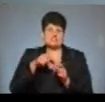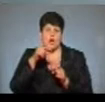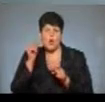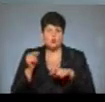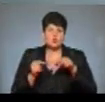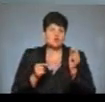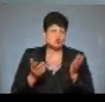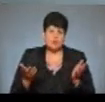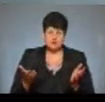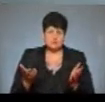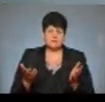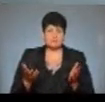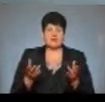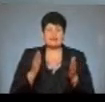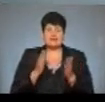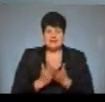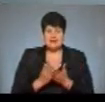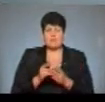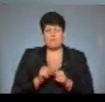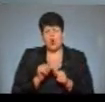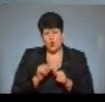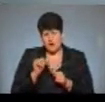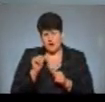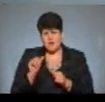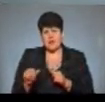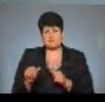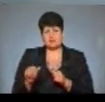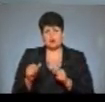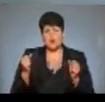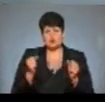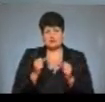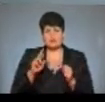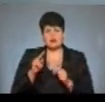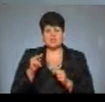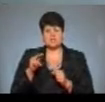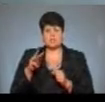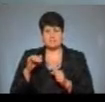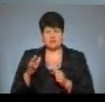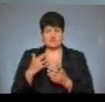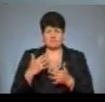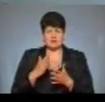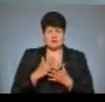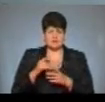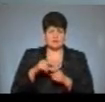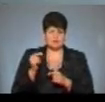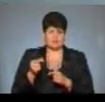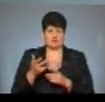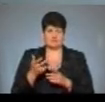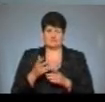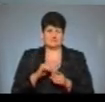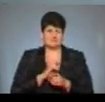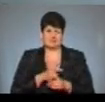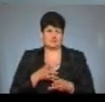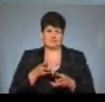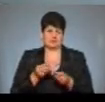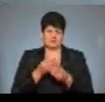колосок, будемо казати, і є по окремих по озимому ячменю викинутий колосок, і воно не суттєво впливає.